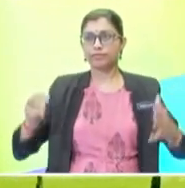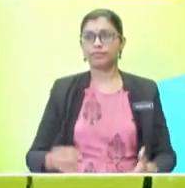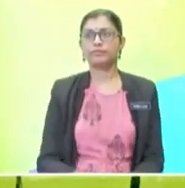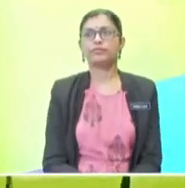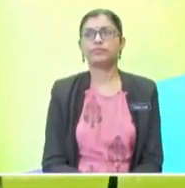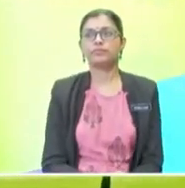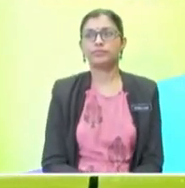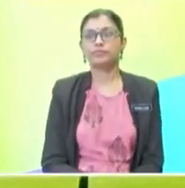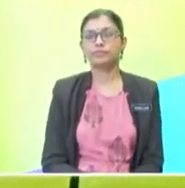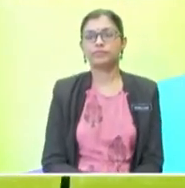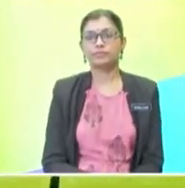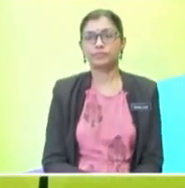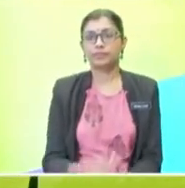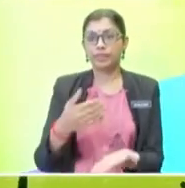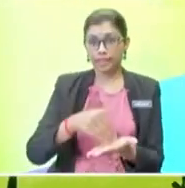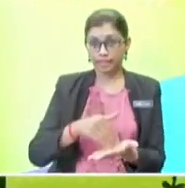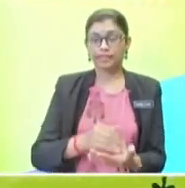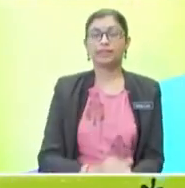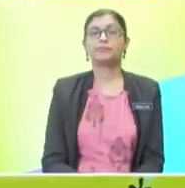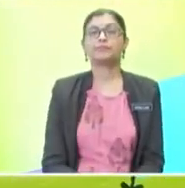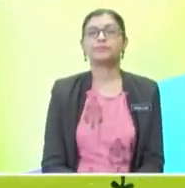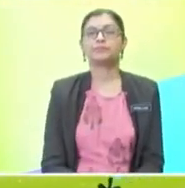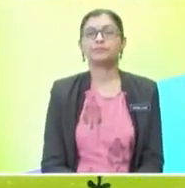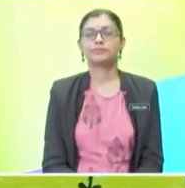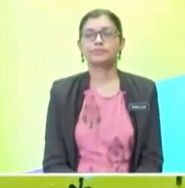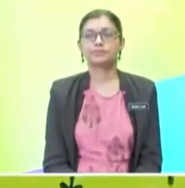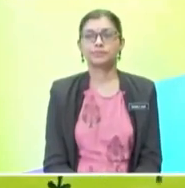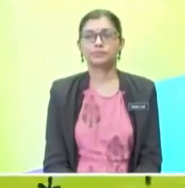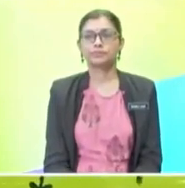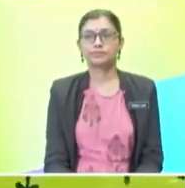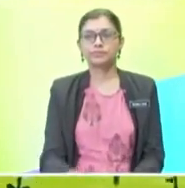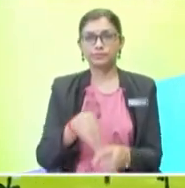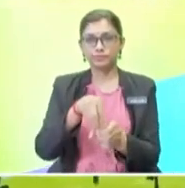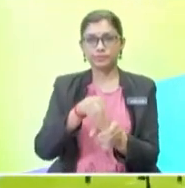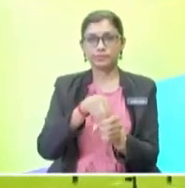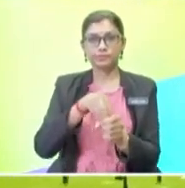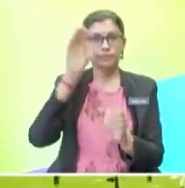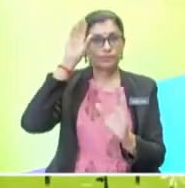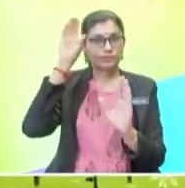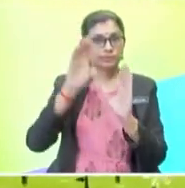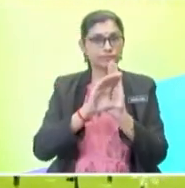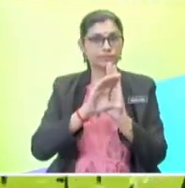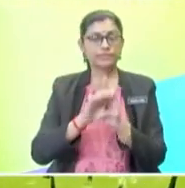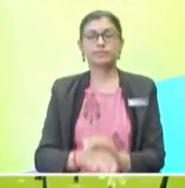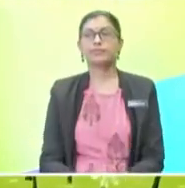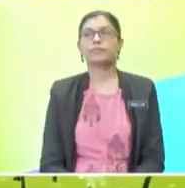angkat tangan. Tak sabar-sabar Aisyah. Aisyah, kongsi dengan cikgu Aisyah, apa yang anda nampak dalam gambar tersebut? Silakan Aisyah.